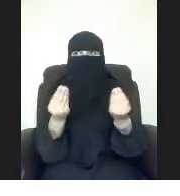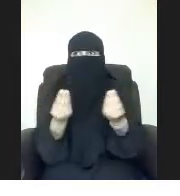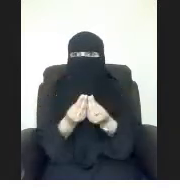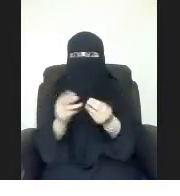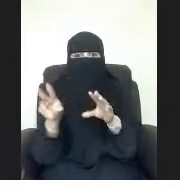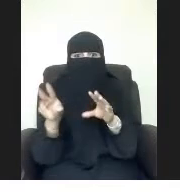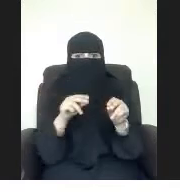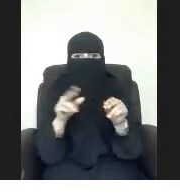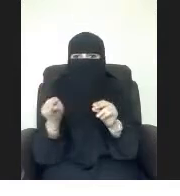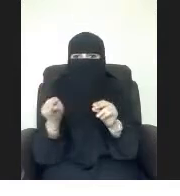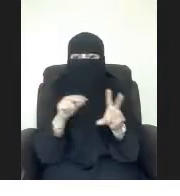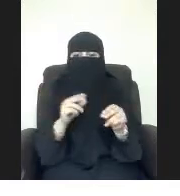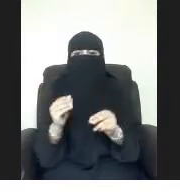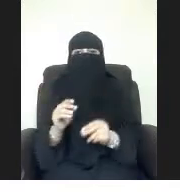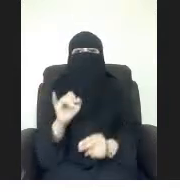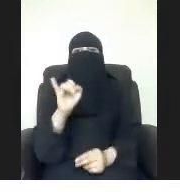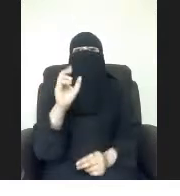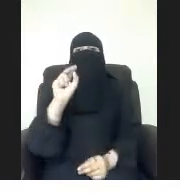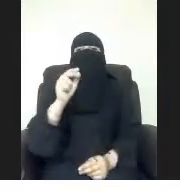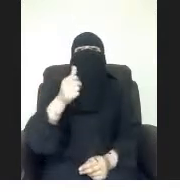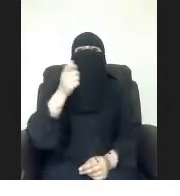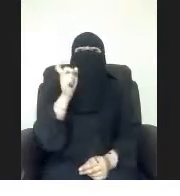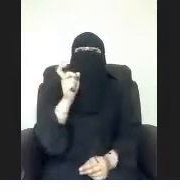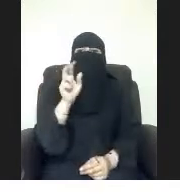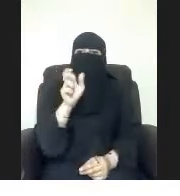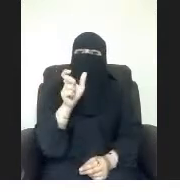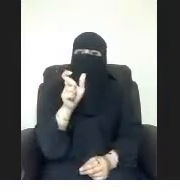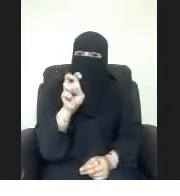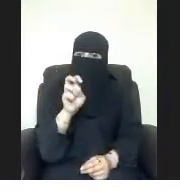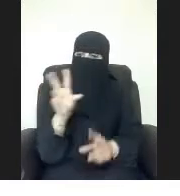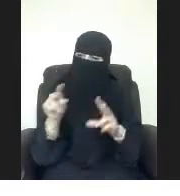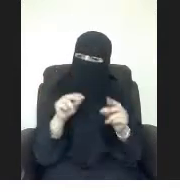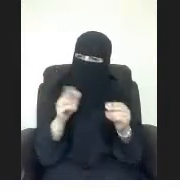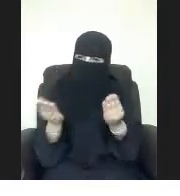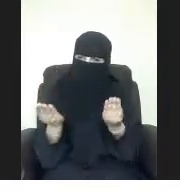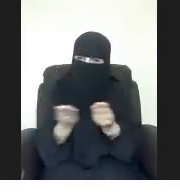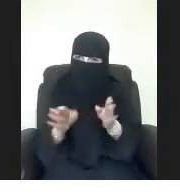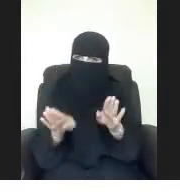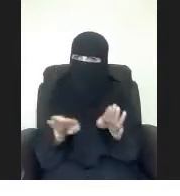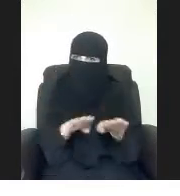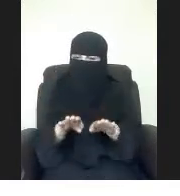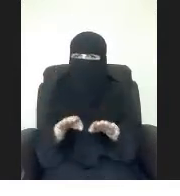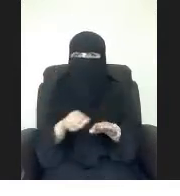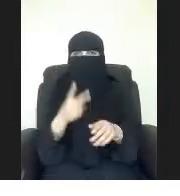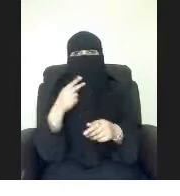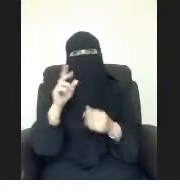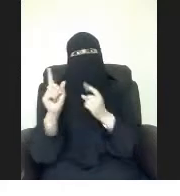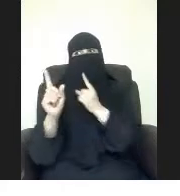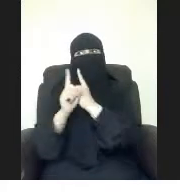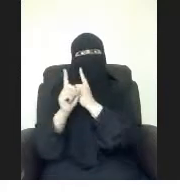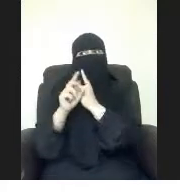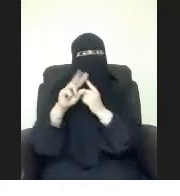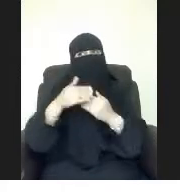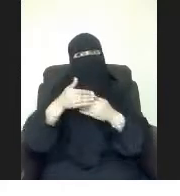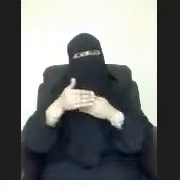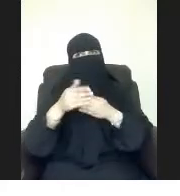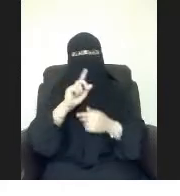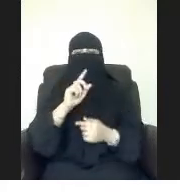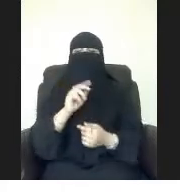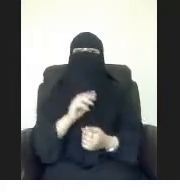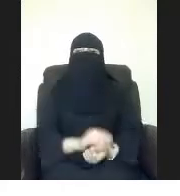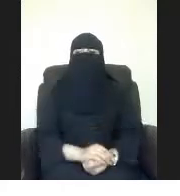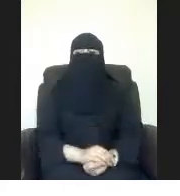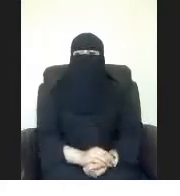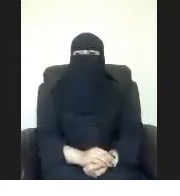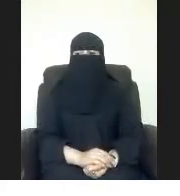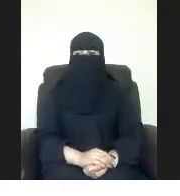وطبعا مع أخذ السياق المحلي وخصائص السياق المحلي في الاعتبار، مهمة جدا، تحقق من الأثر المتوقع.